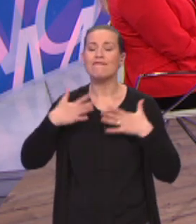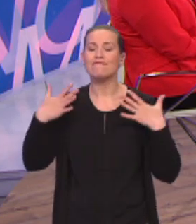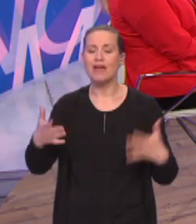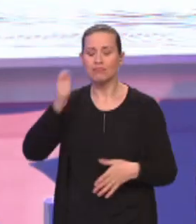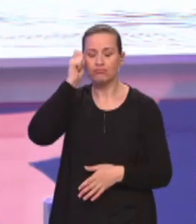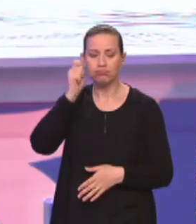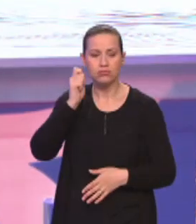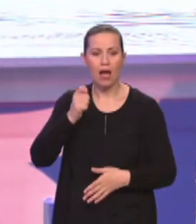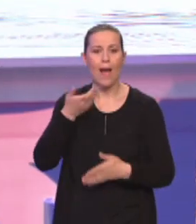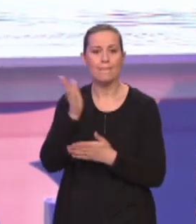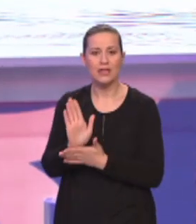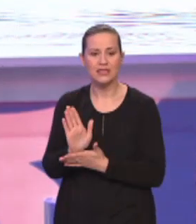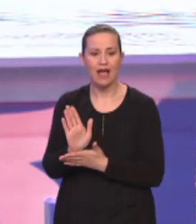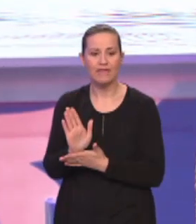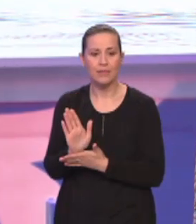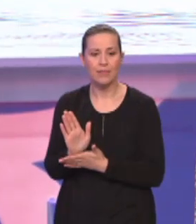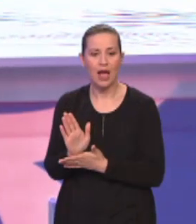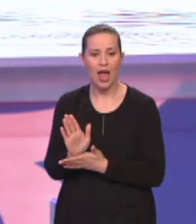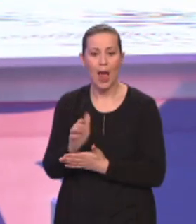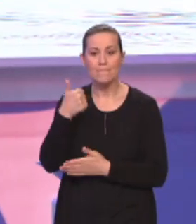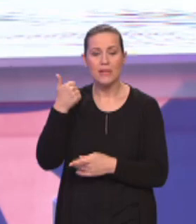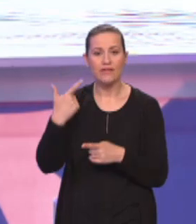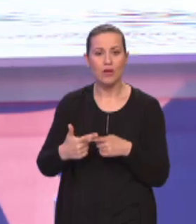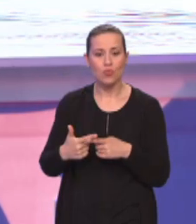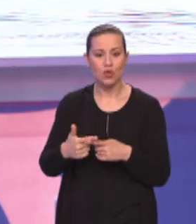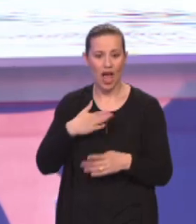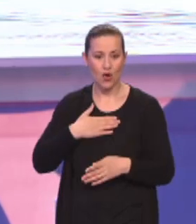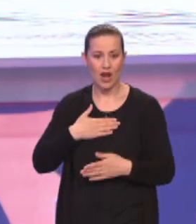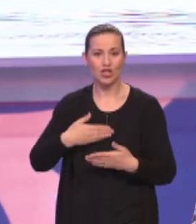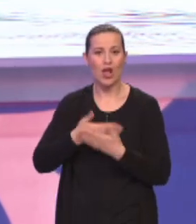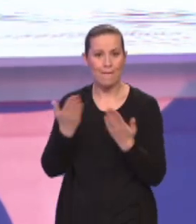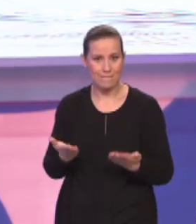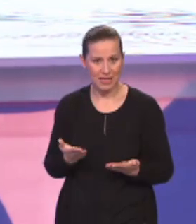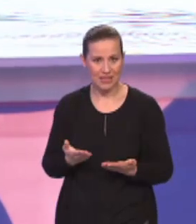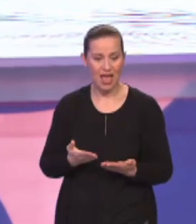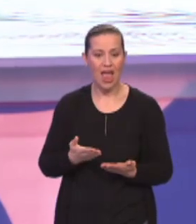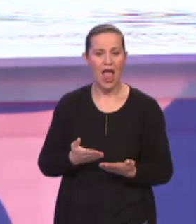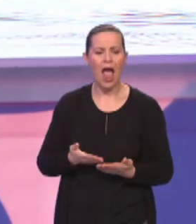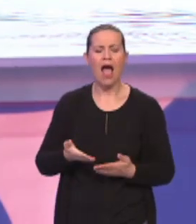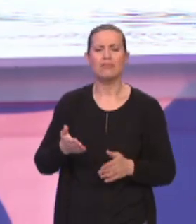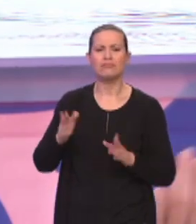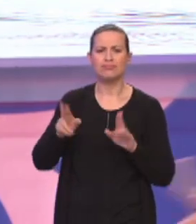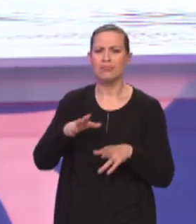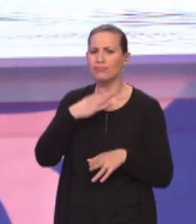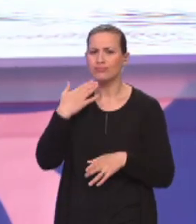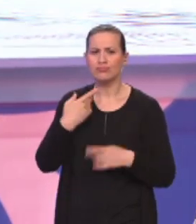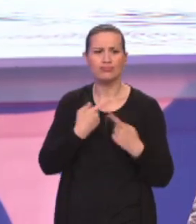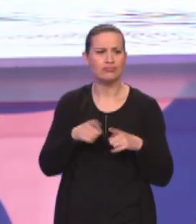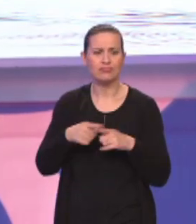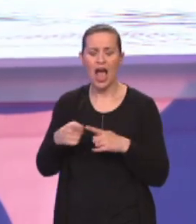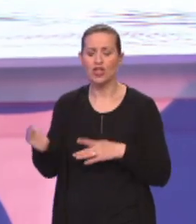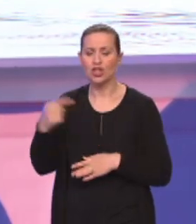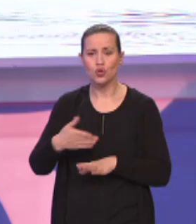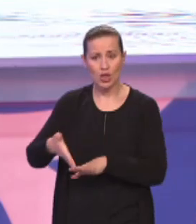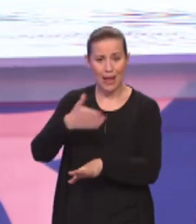vam poštovanjem predstavljam, poštovani dragi gledatelji, po prvi puta u našoj emisiji. Imala je brojnih razloga da bude i ranije